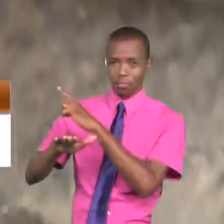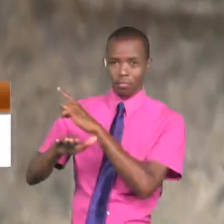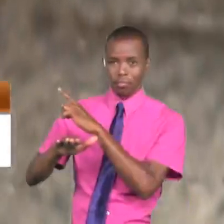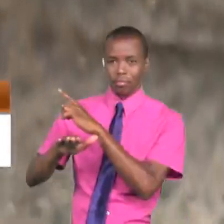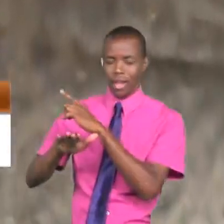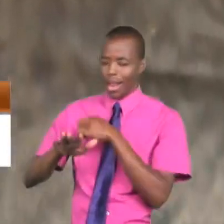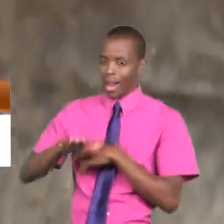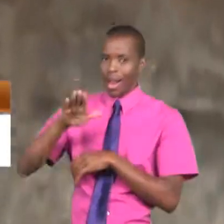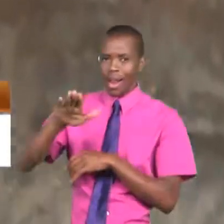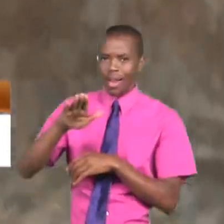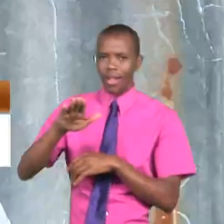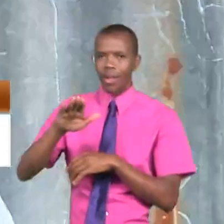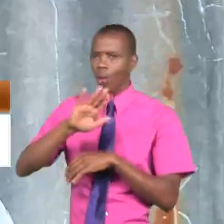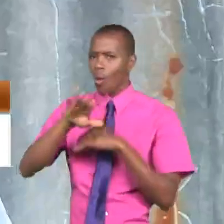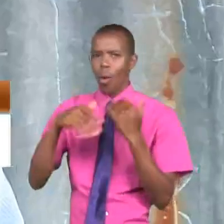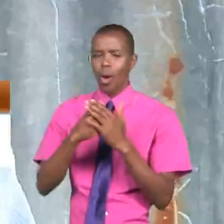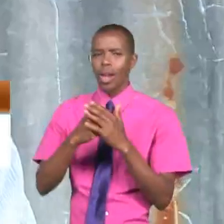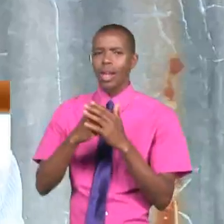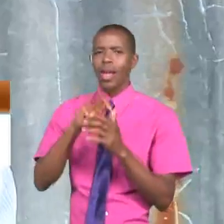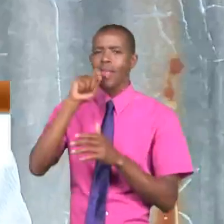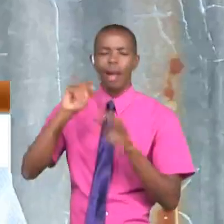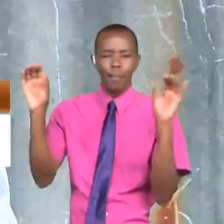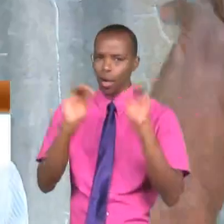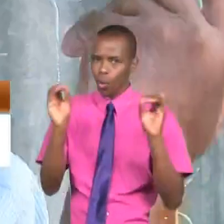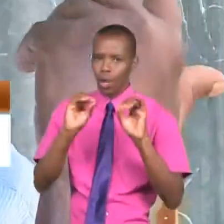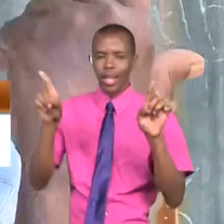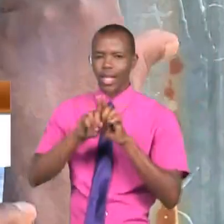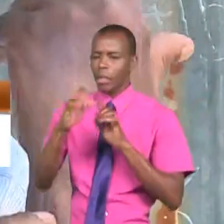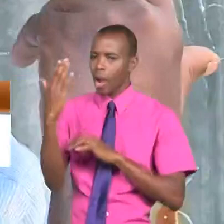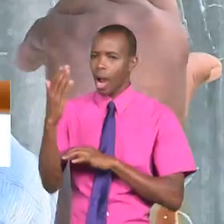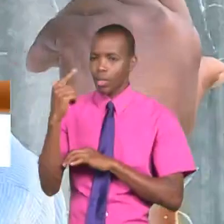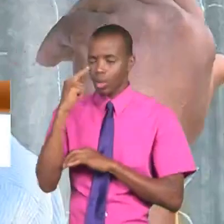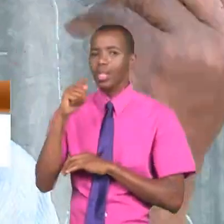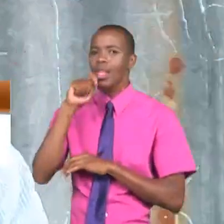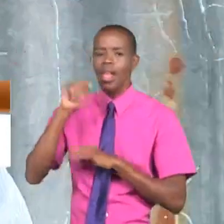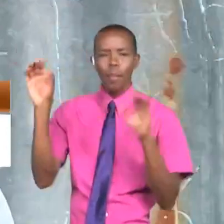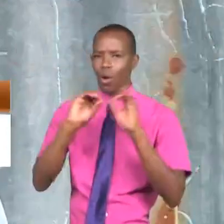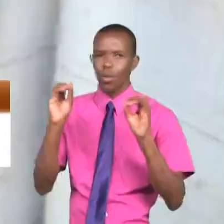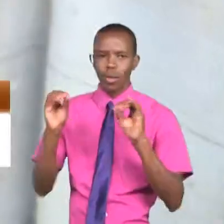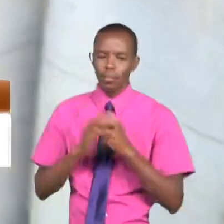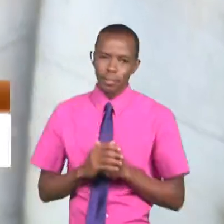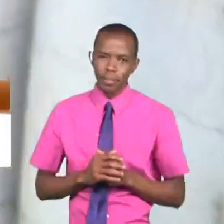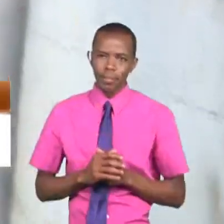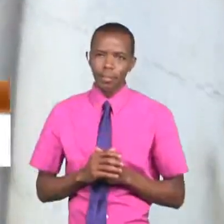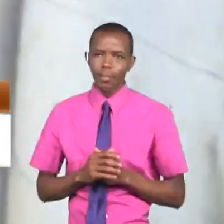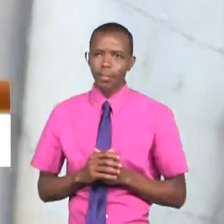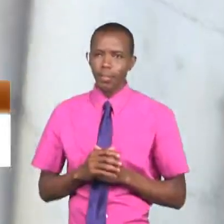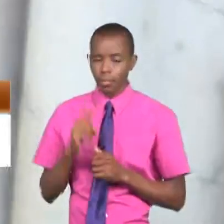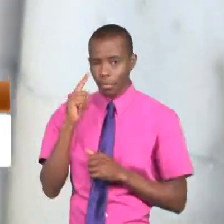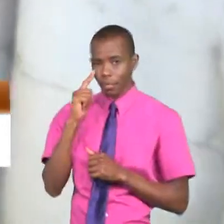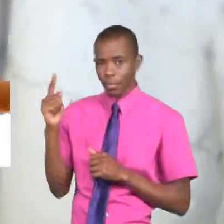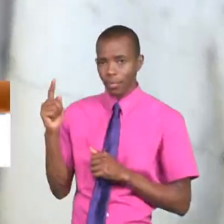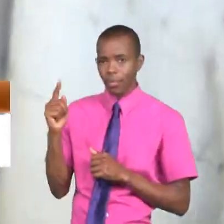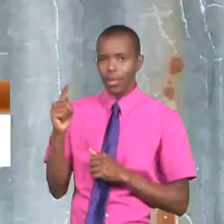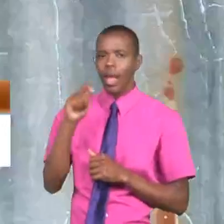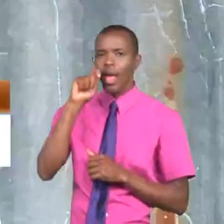miguu ilikuwa imeisha nyama kabisa, na hata hii mkono si unaona vile imepasuliwa. Hapa hivi ilikuwa